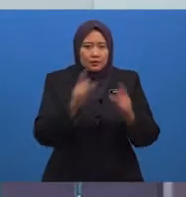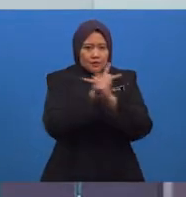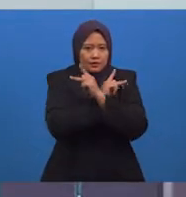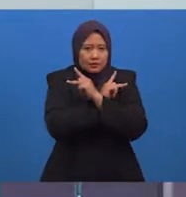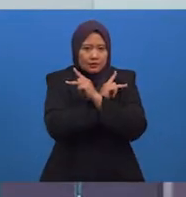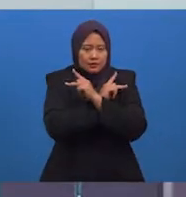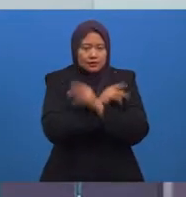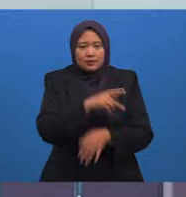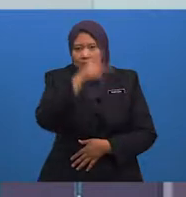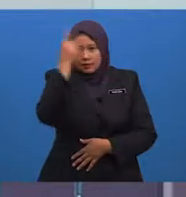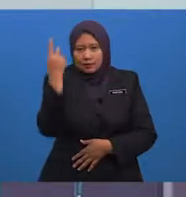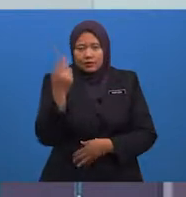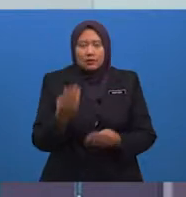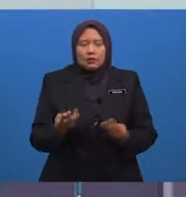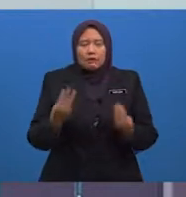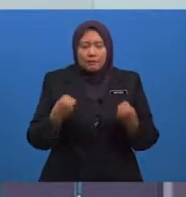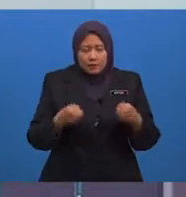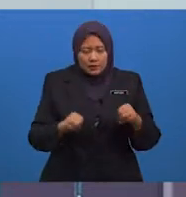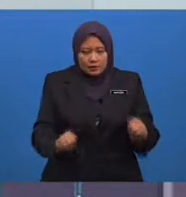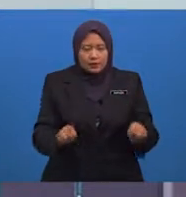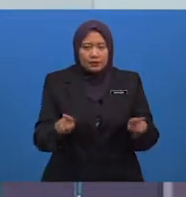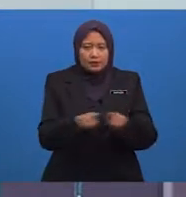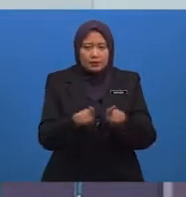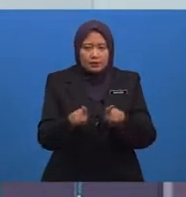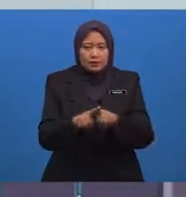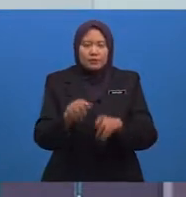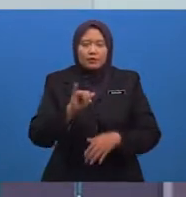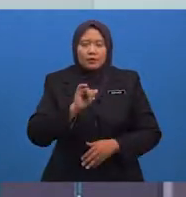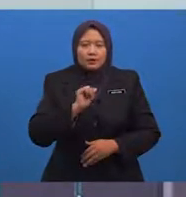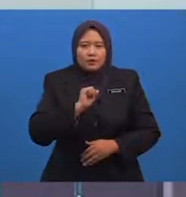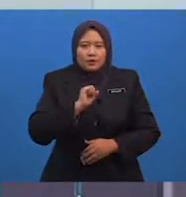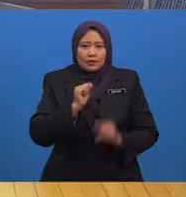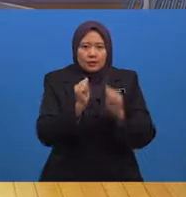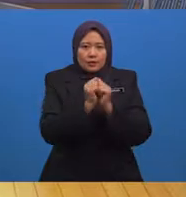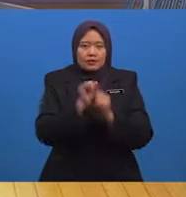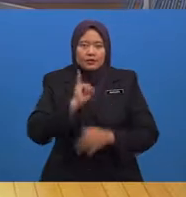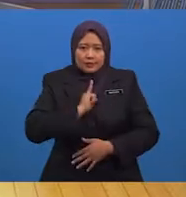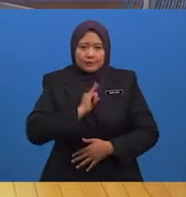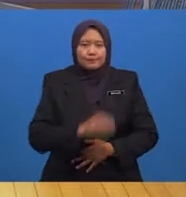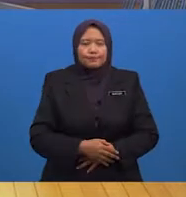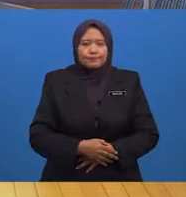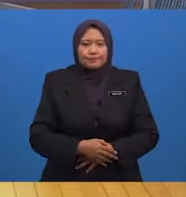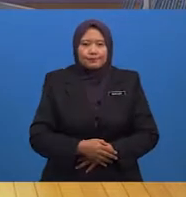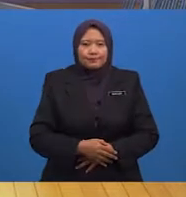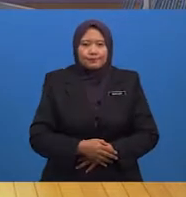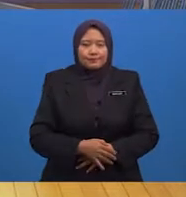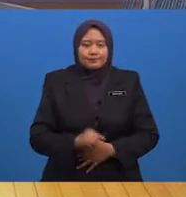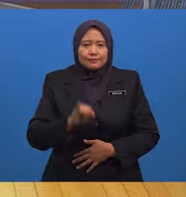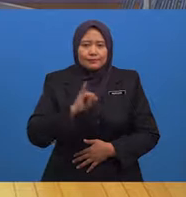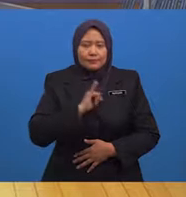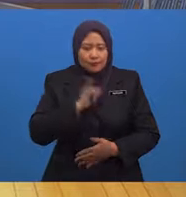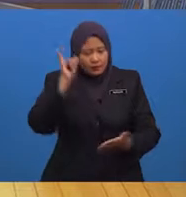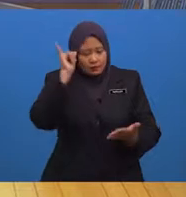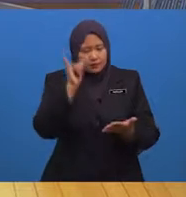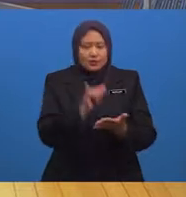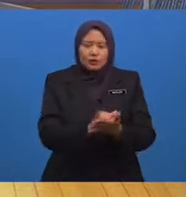masih bersama-sama cikgu dalam pembelajaran kita pada hari ini. Cikgu yakin murid-murid